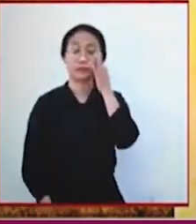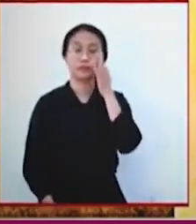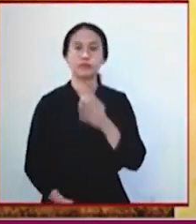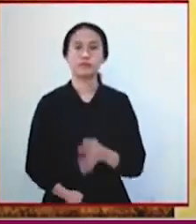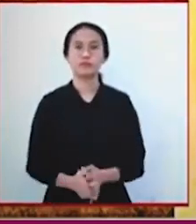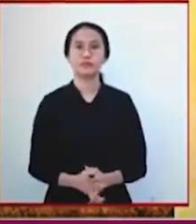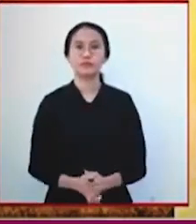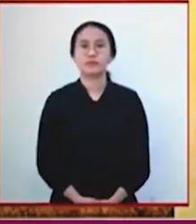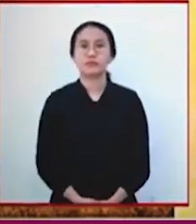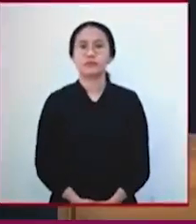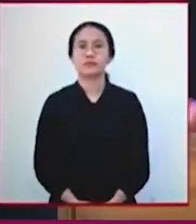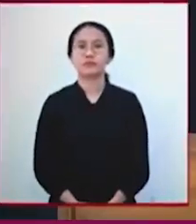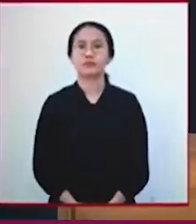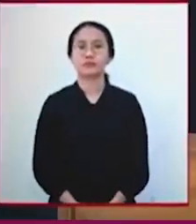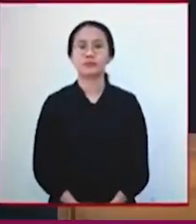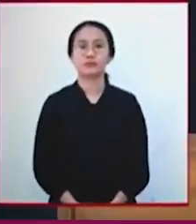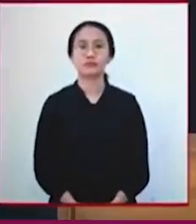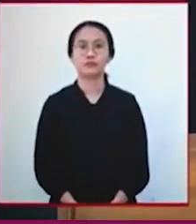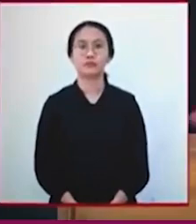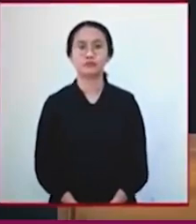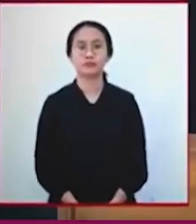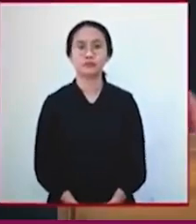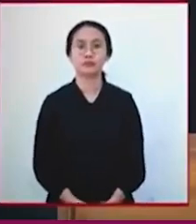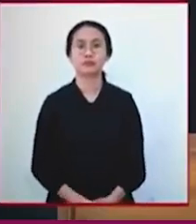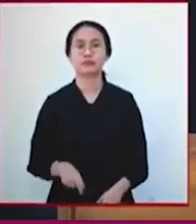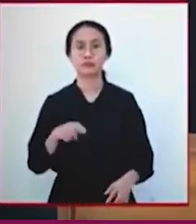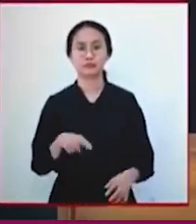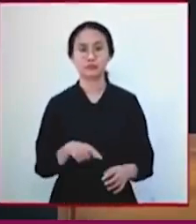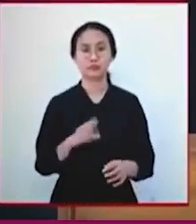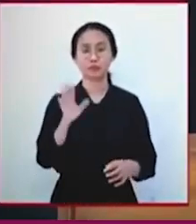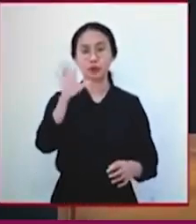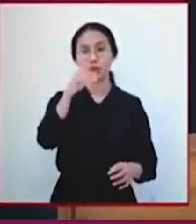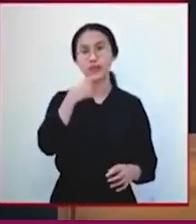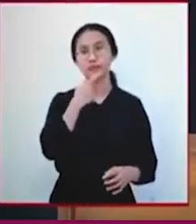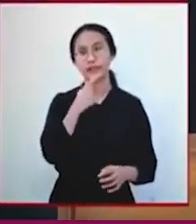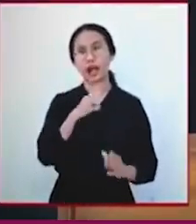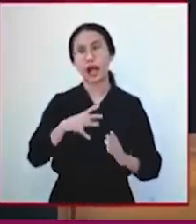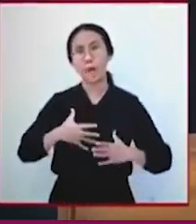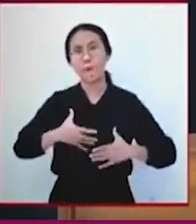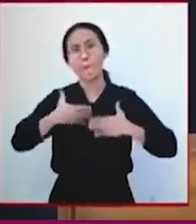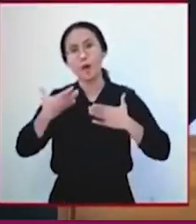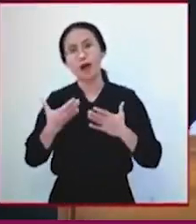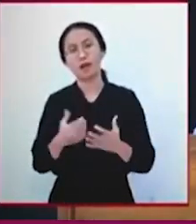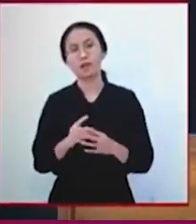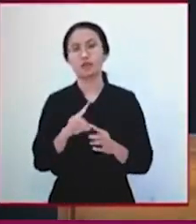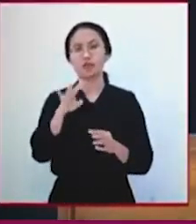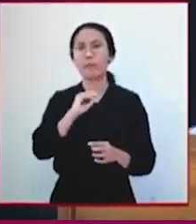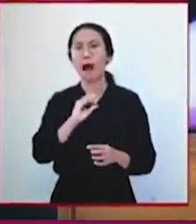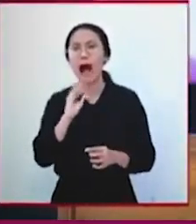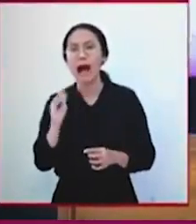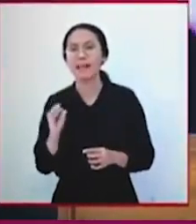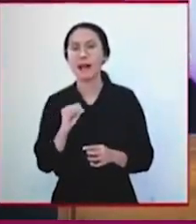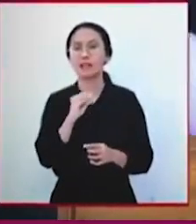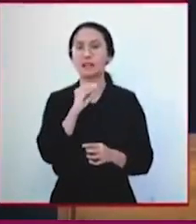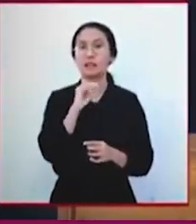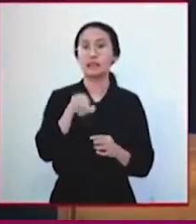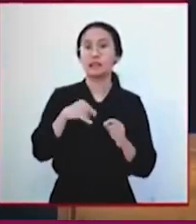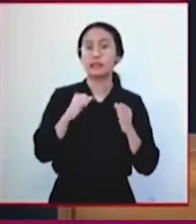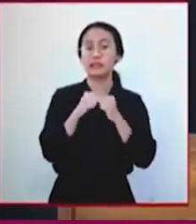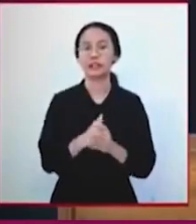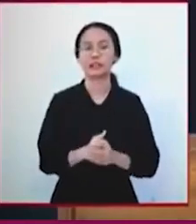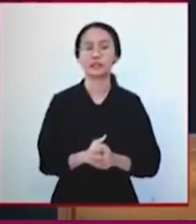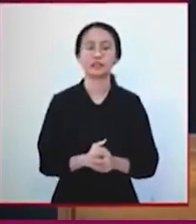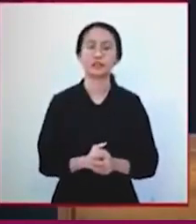biarlah Perkataanmu sedikit konteksnya apa konteksnya bukan marah tapi konteksnya janji jadi jangan banyak janji jangan gampang